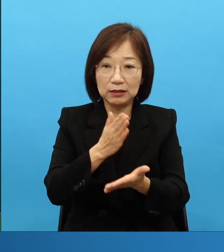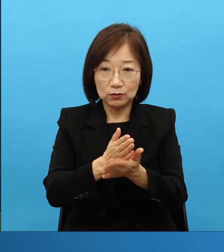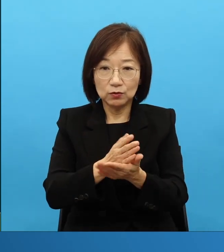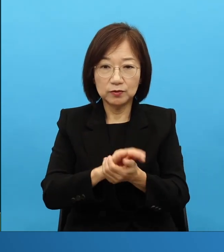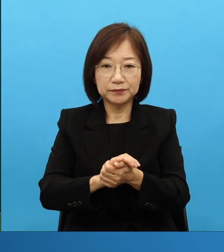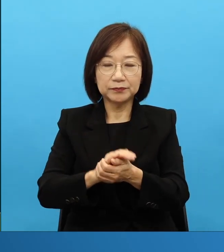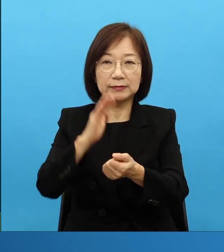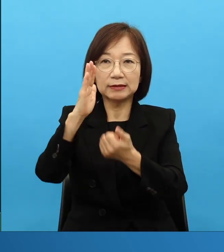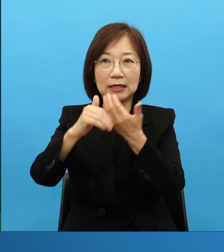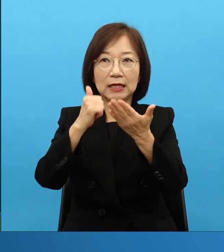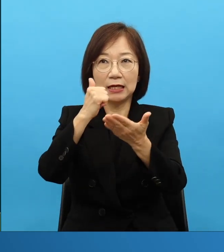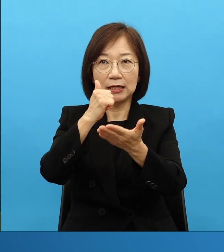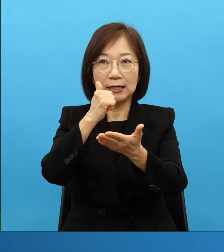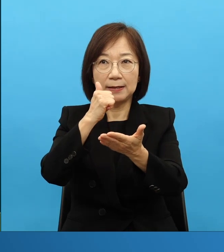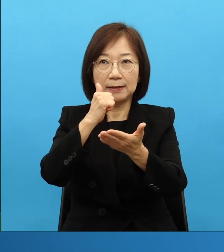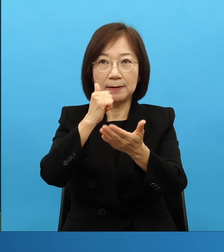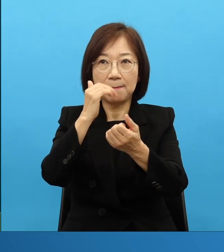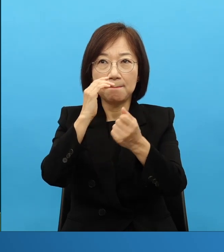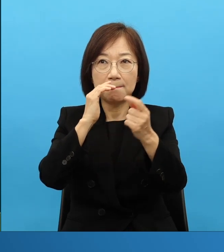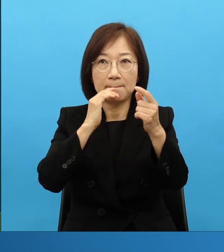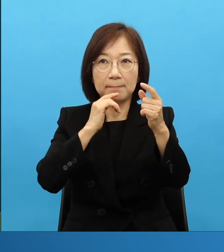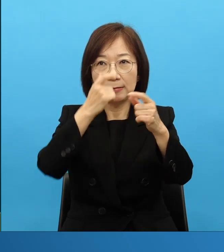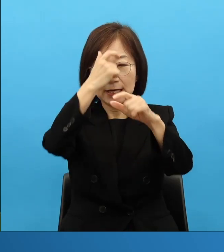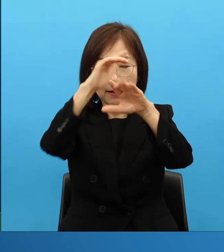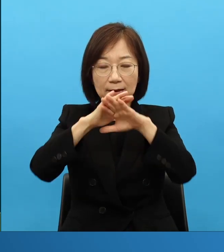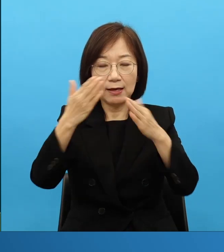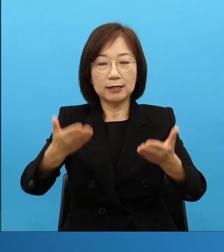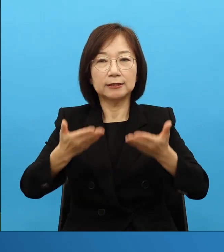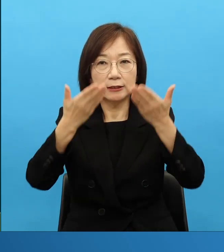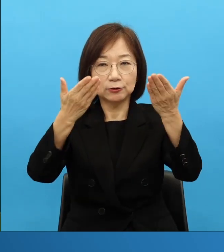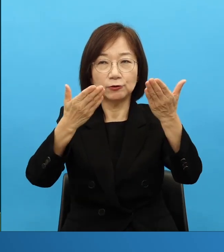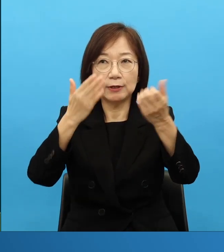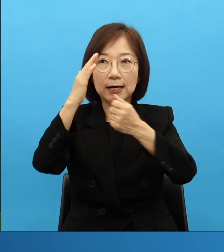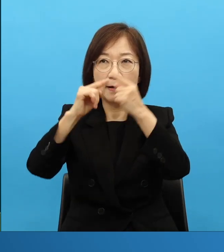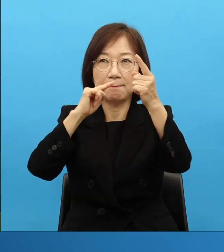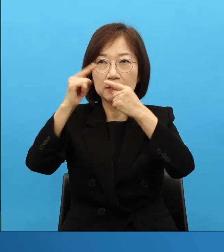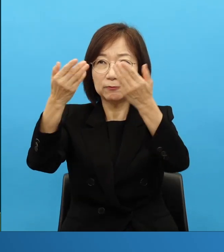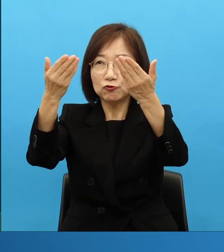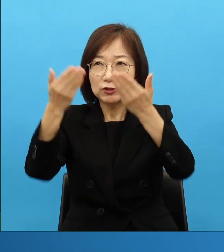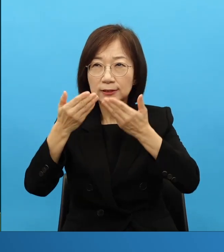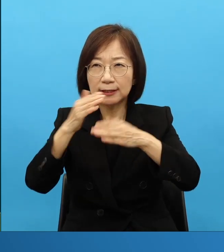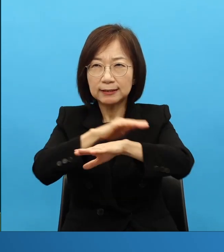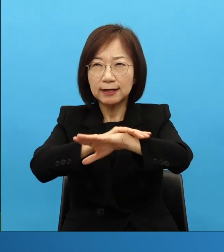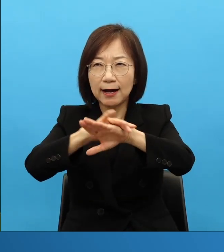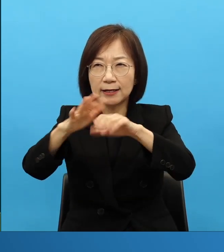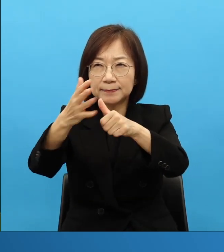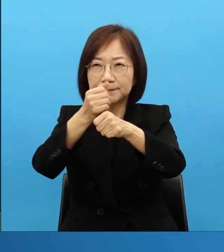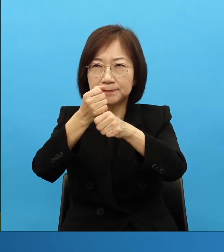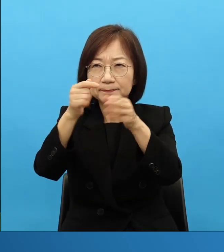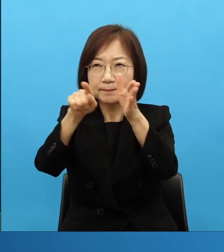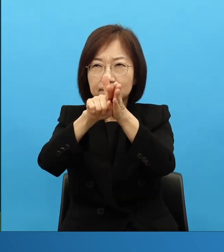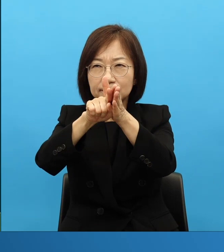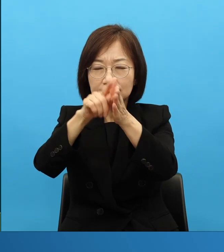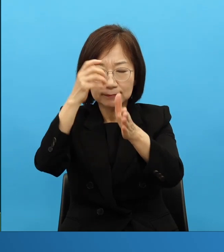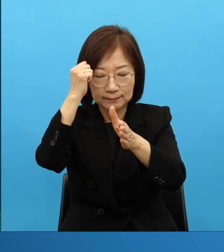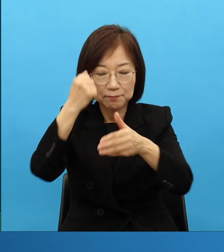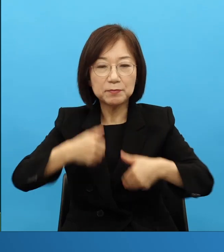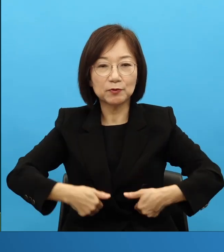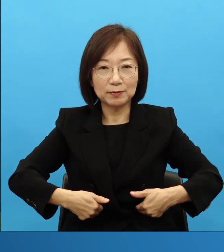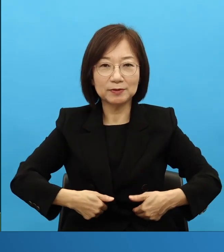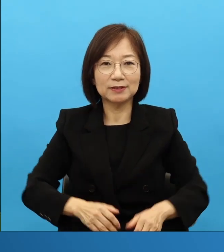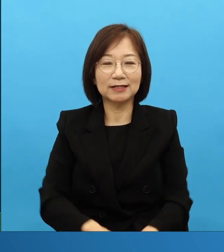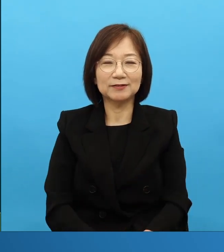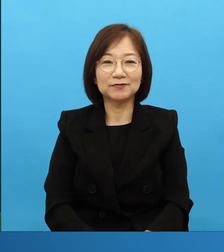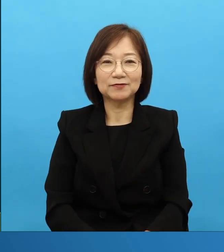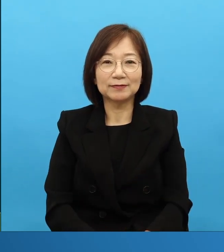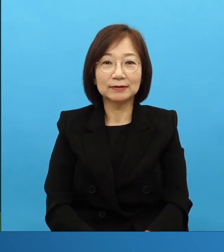답을 딱 붙잡아요. Even as you give worship today, you can't just go. You need to do deep 그겁니다. prayer. 설교 외울 필요 없어요. Realize the answer that God gives. You 그거 don't have to memorize 붙잡아버리면 anything.